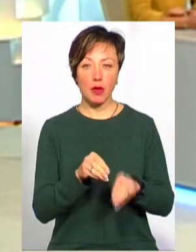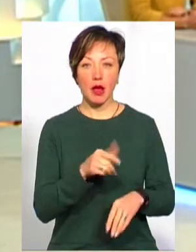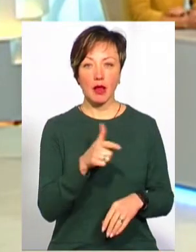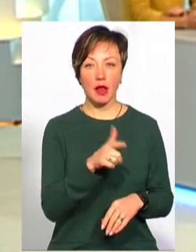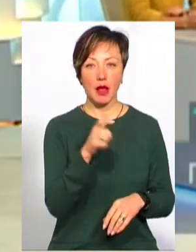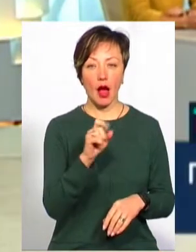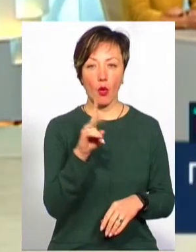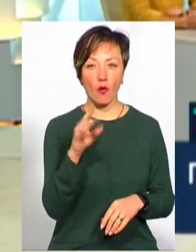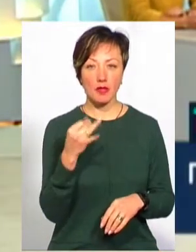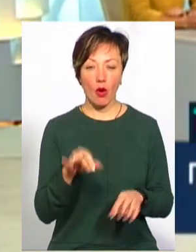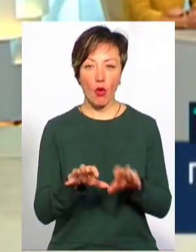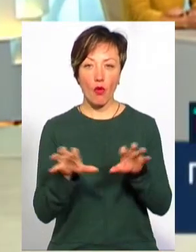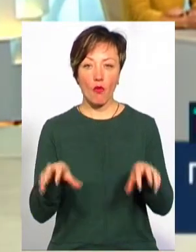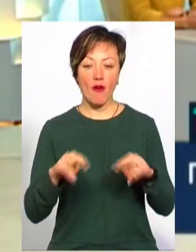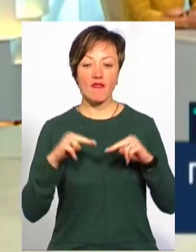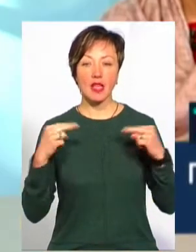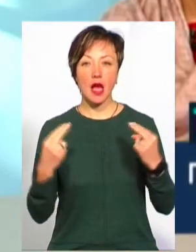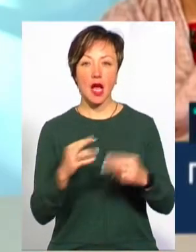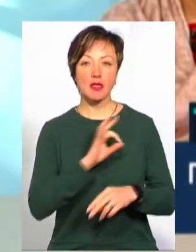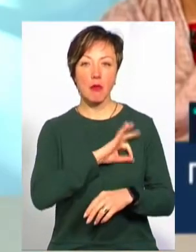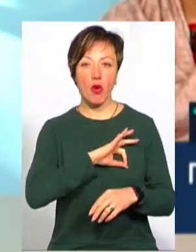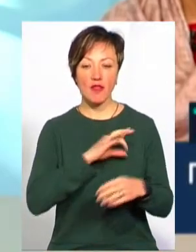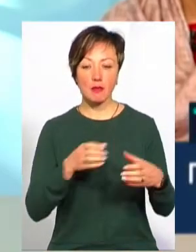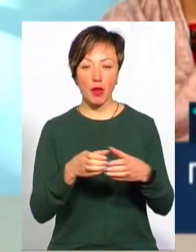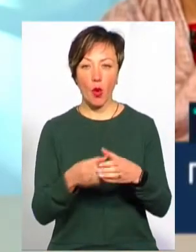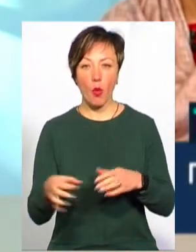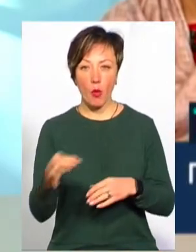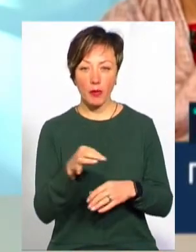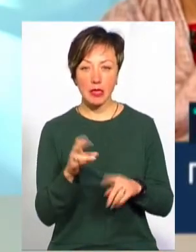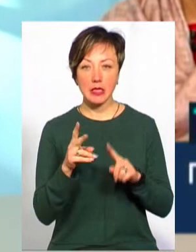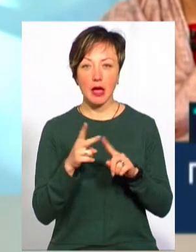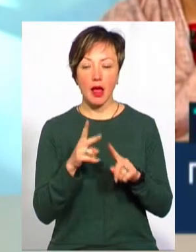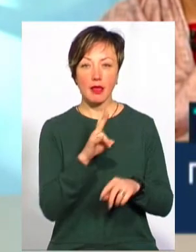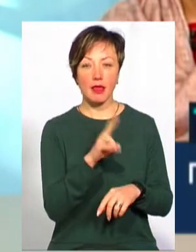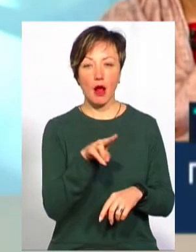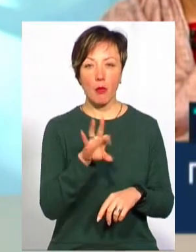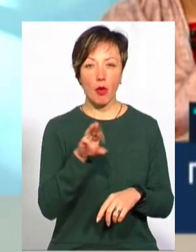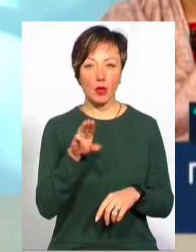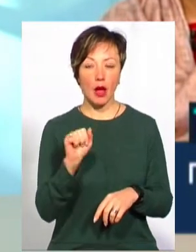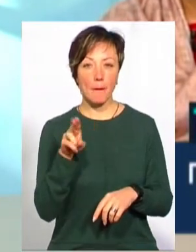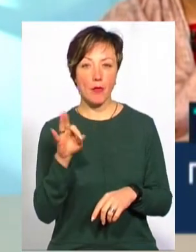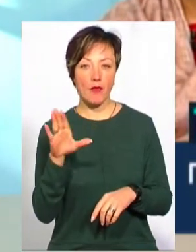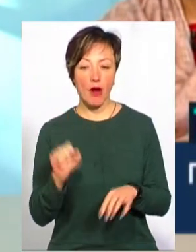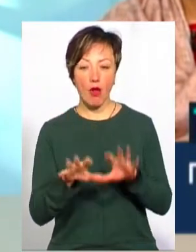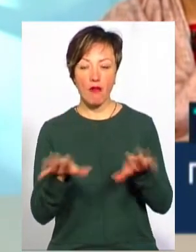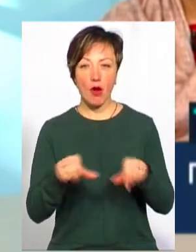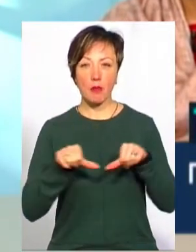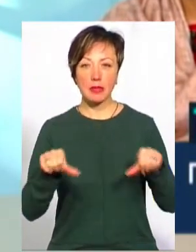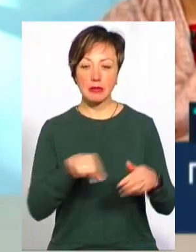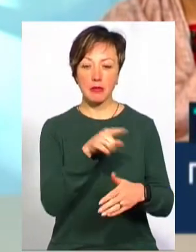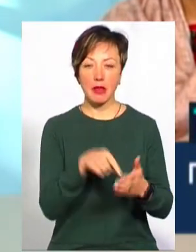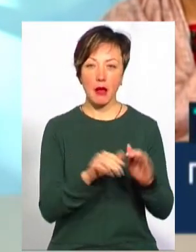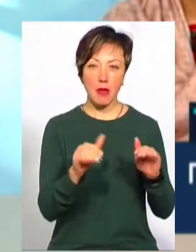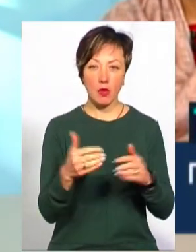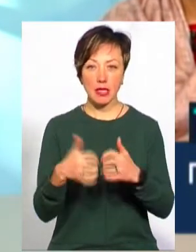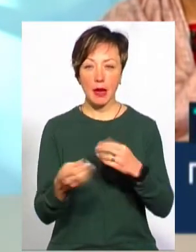Геннадієм Харьковським, головою Федерації профспілок області, та Наталією Потаповою, головою комісії з питань малого та